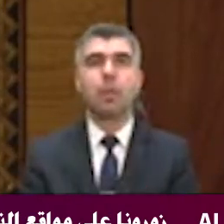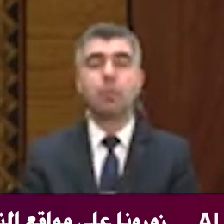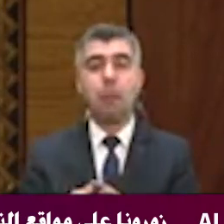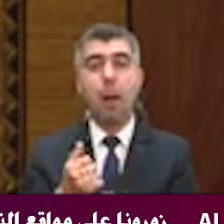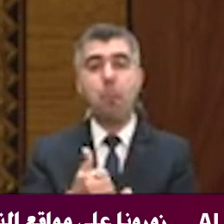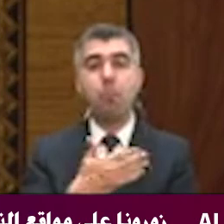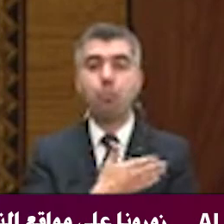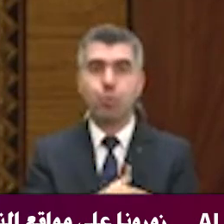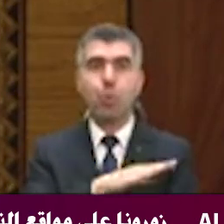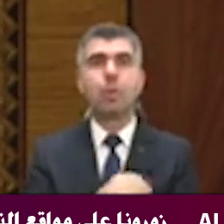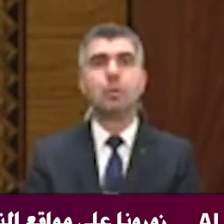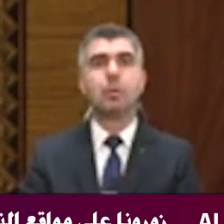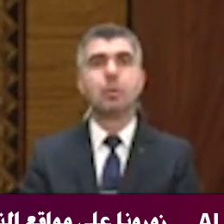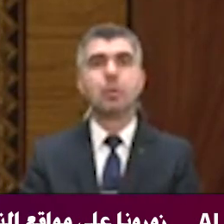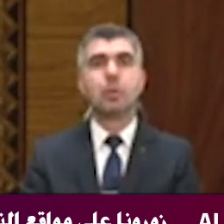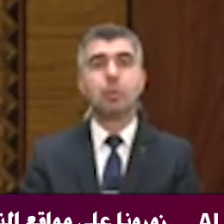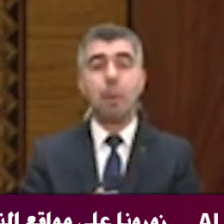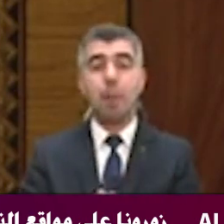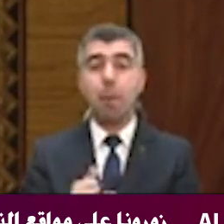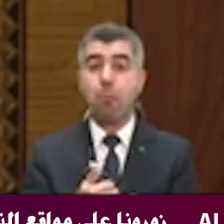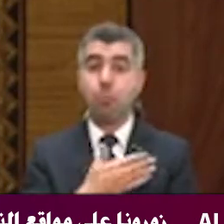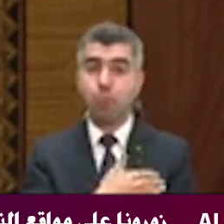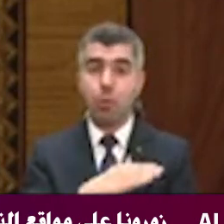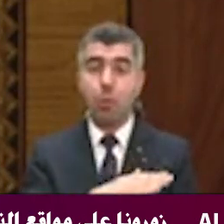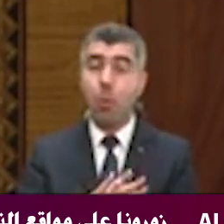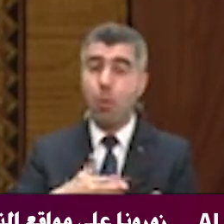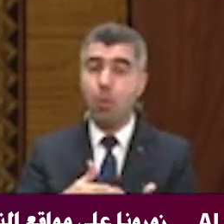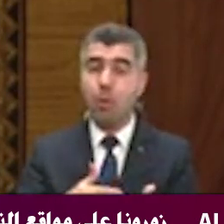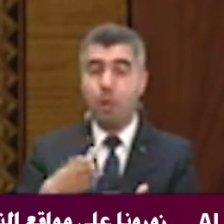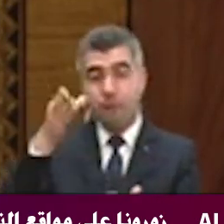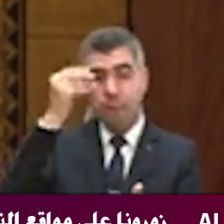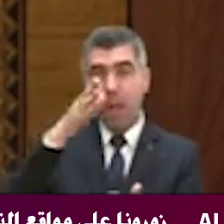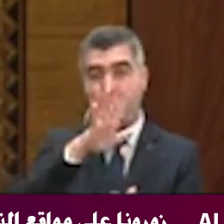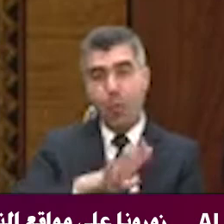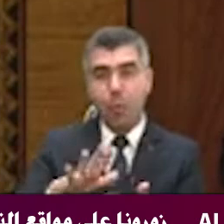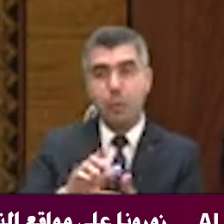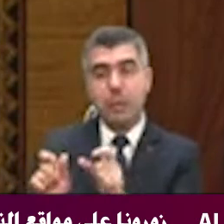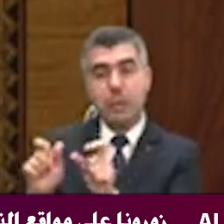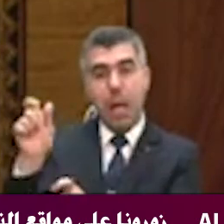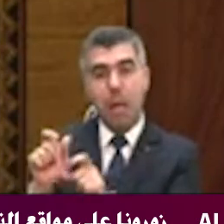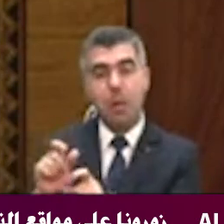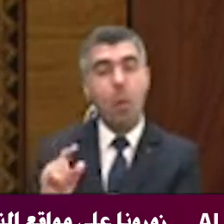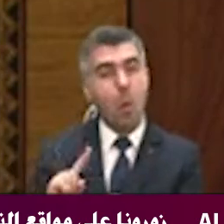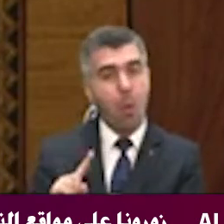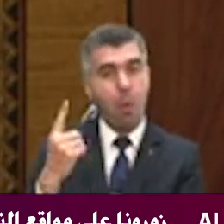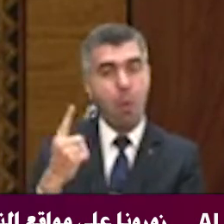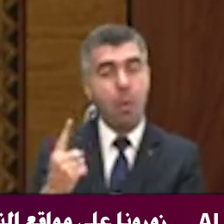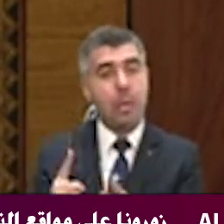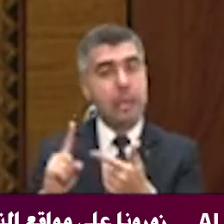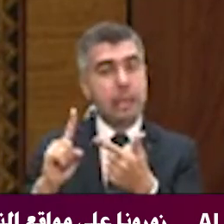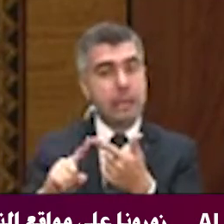مسؤولية، لحظة مسؤولية وضرورة الوعي بالانتدارات الشعبية أولاً،